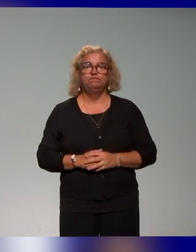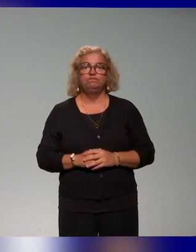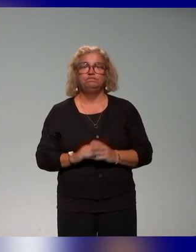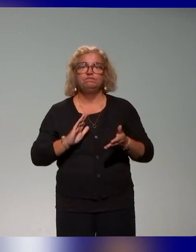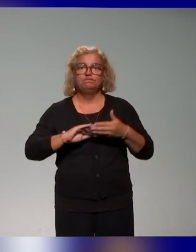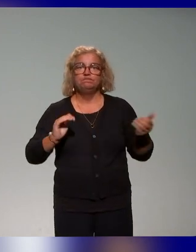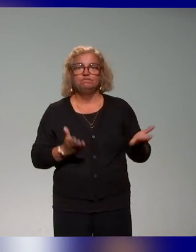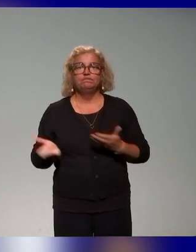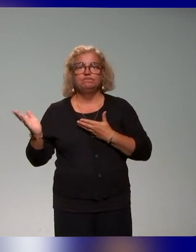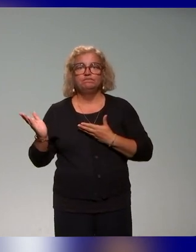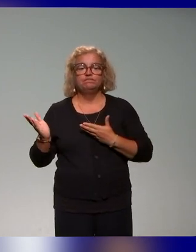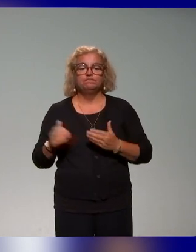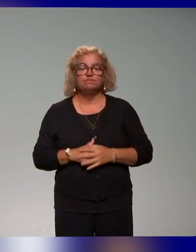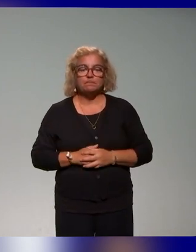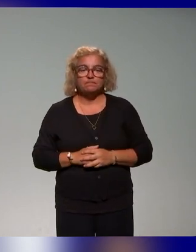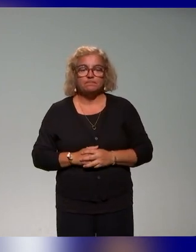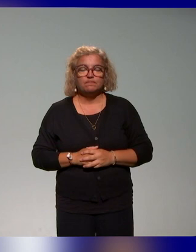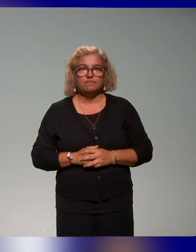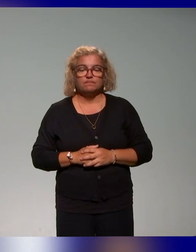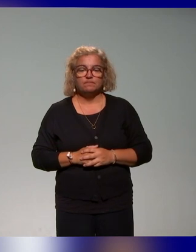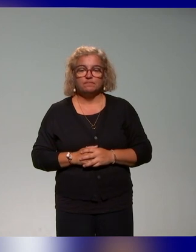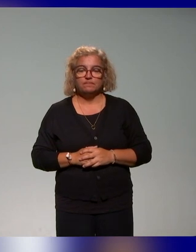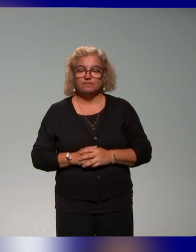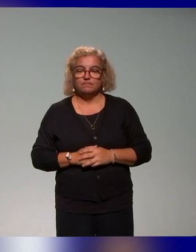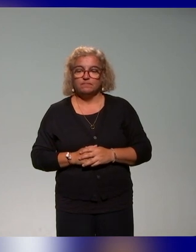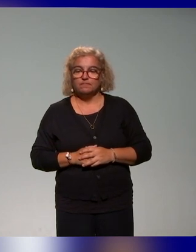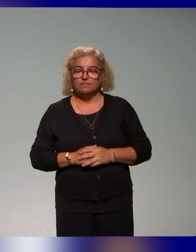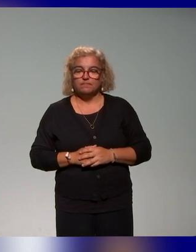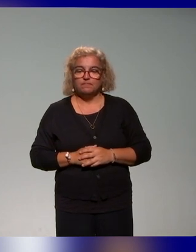parole à Angie et puis pour que Emeric enchaîne.